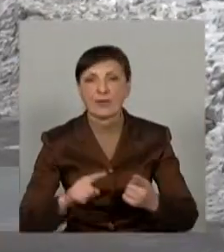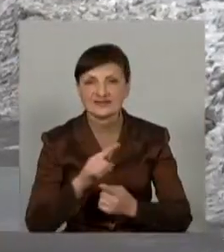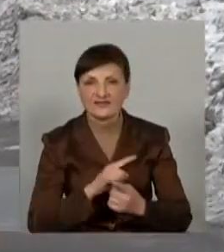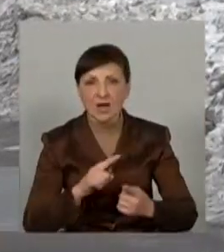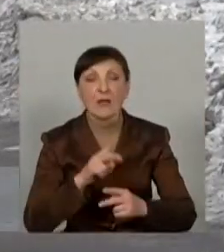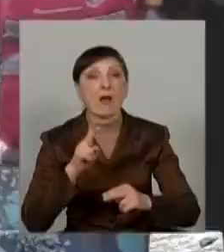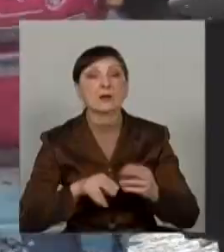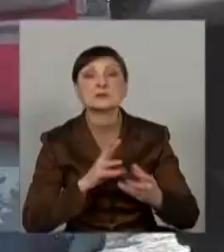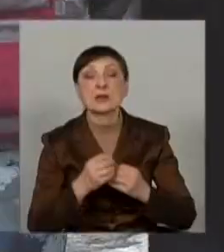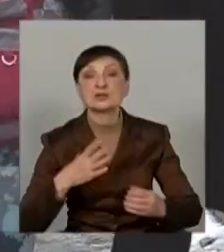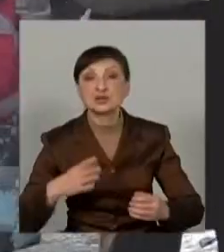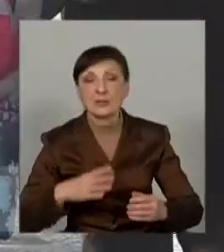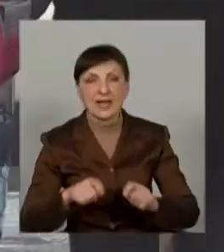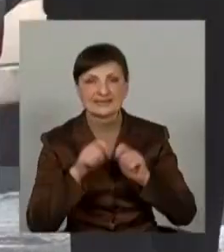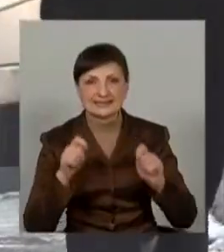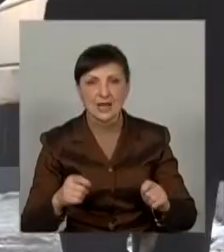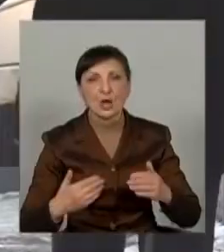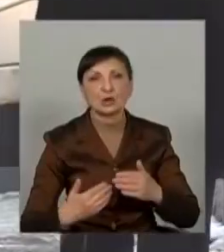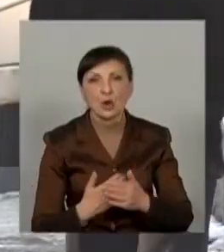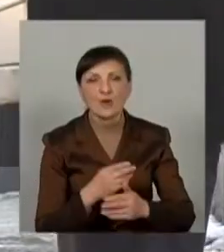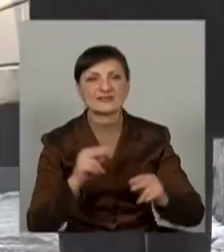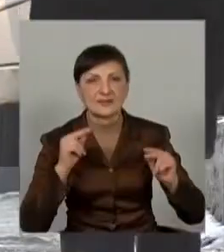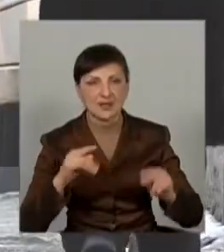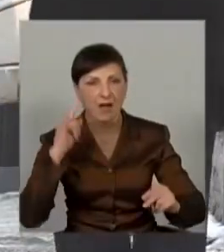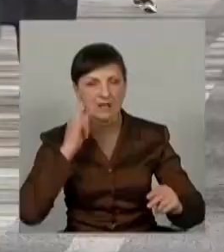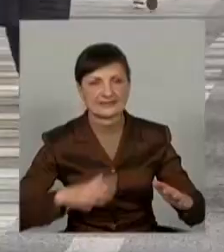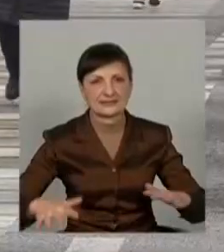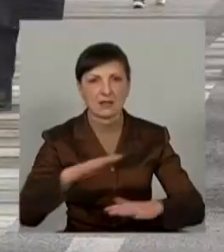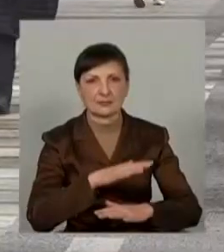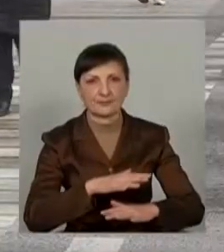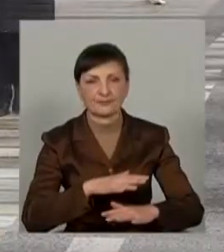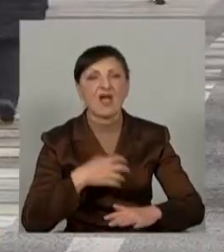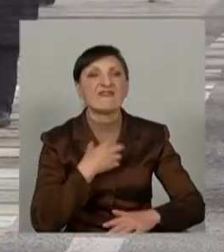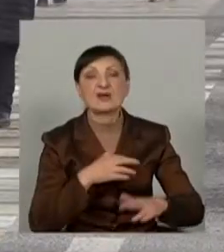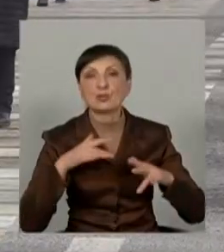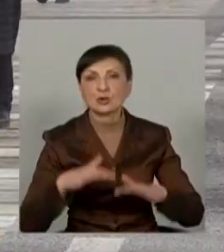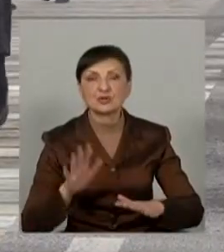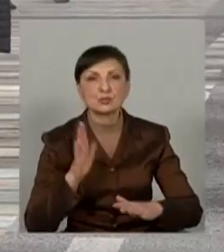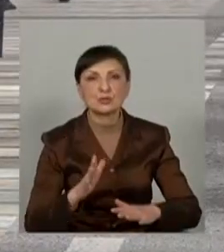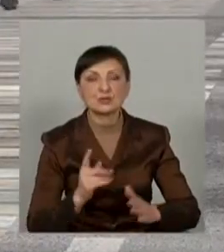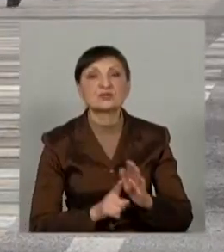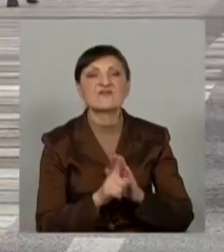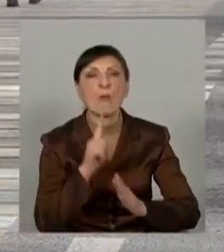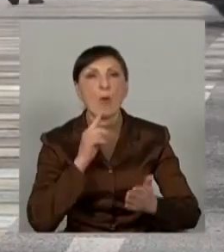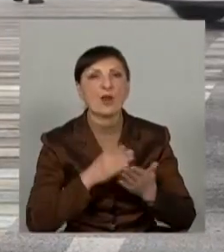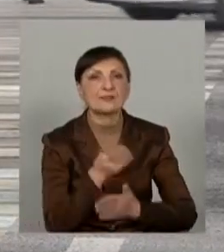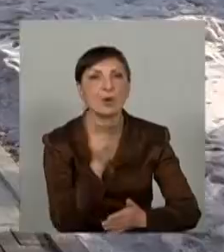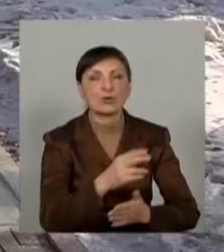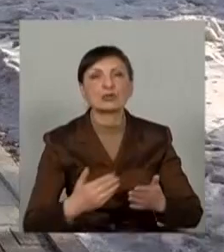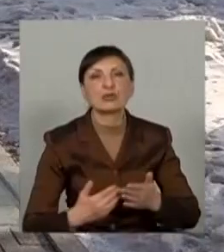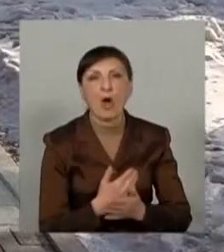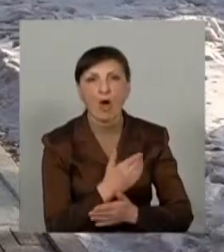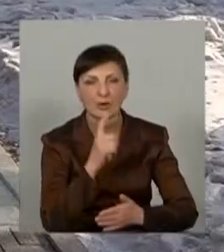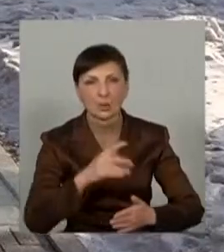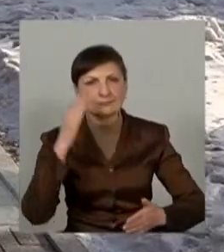конечная цель которых – создание нового справедливого Казахстана. Важным его процессом станет приход в политику людей новой